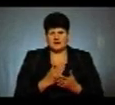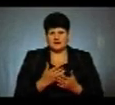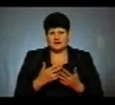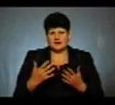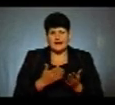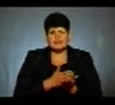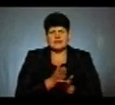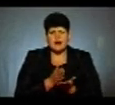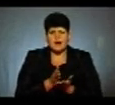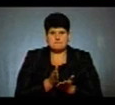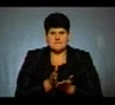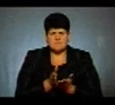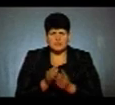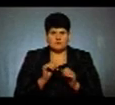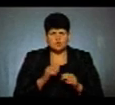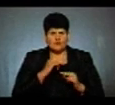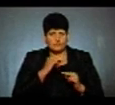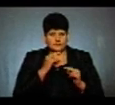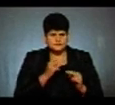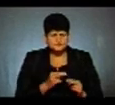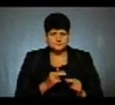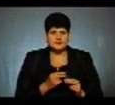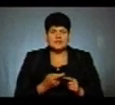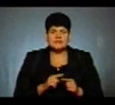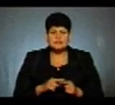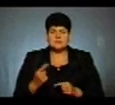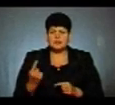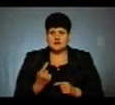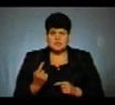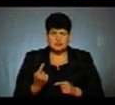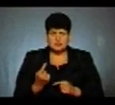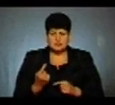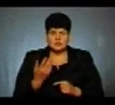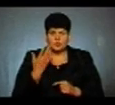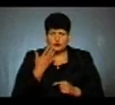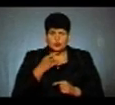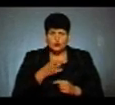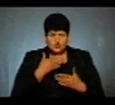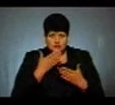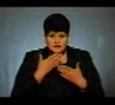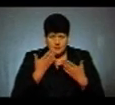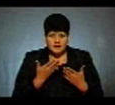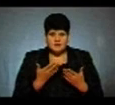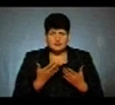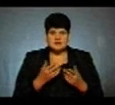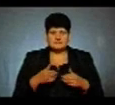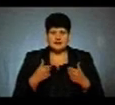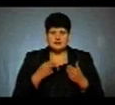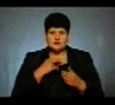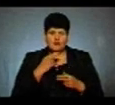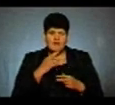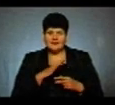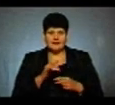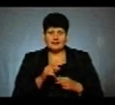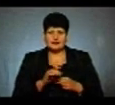таких напрямків, на яких варто звернути увагу. По-перше, коли його читається, звертається увага не на